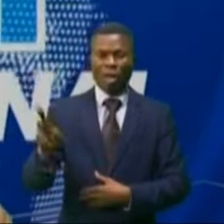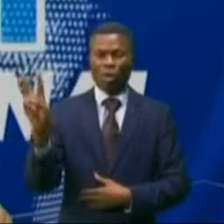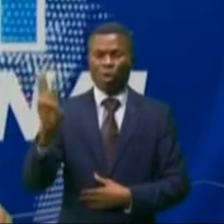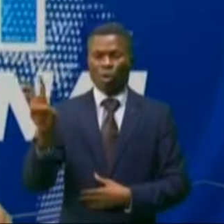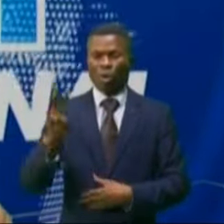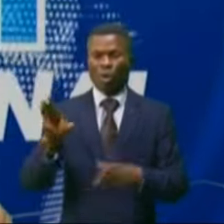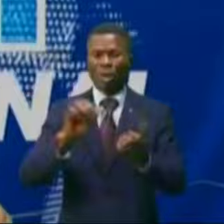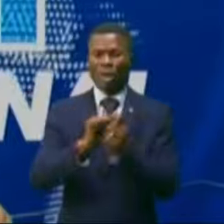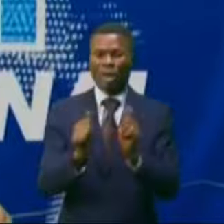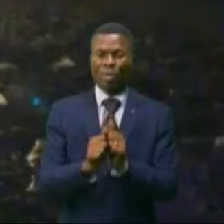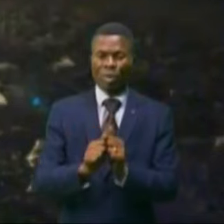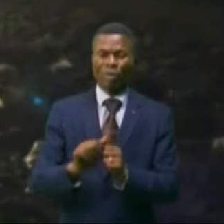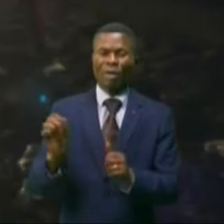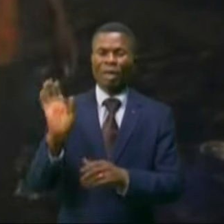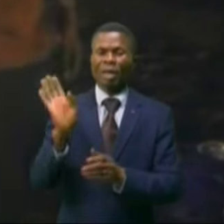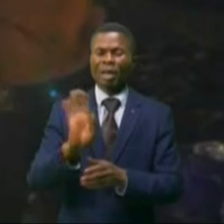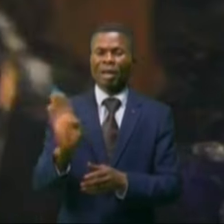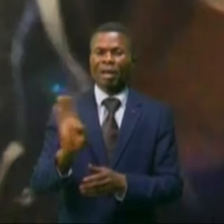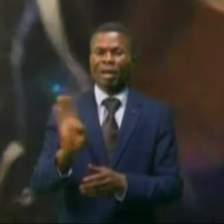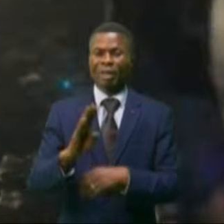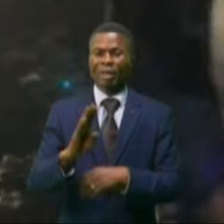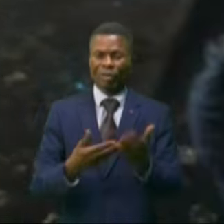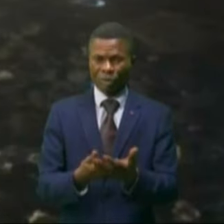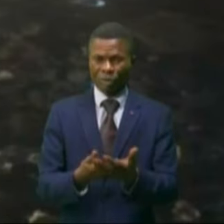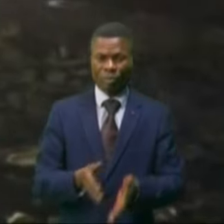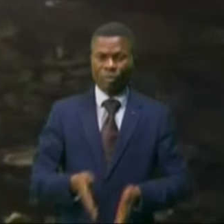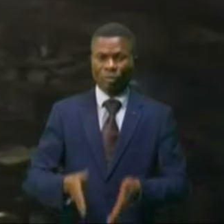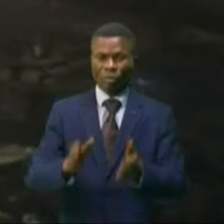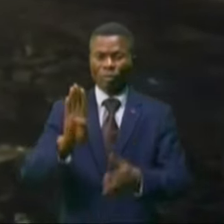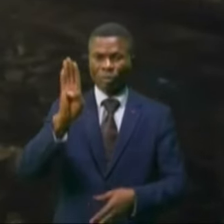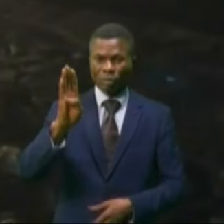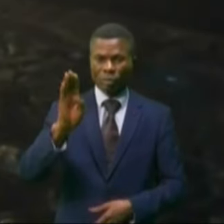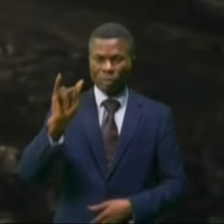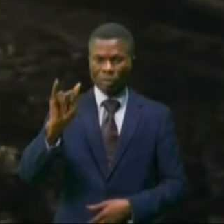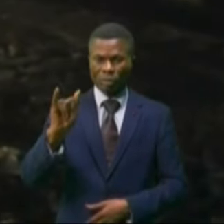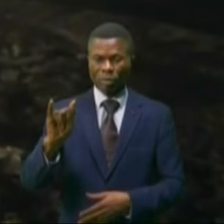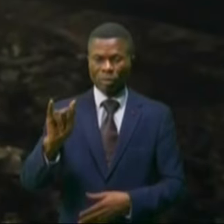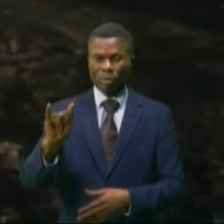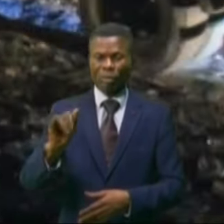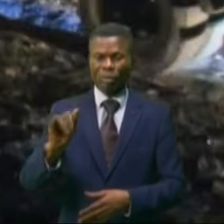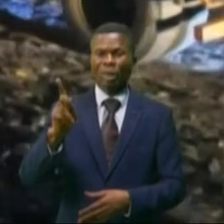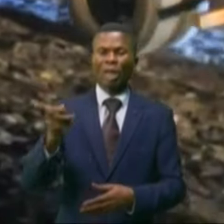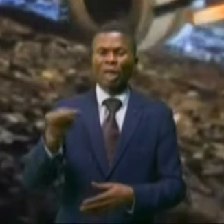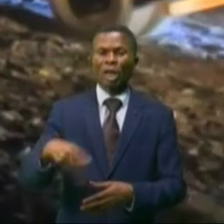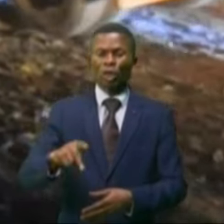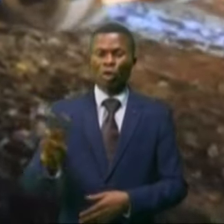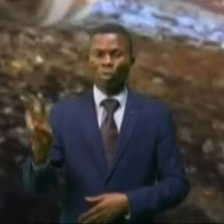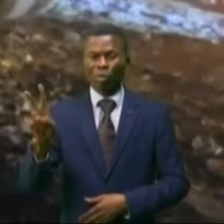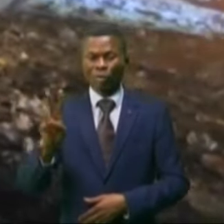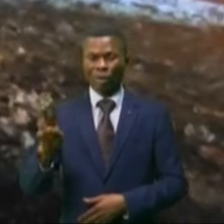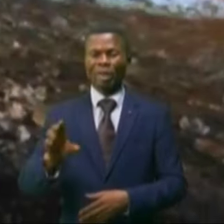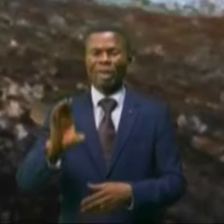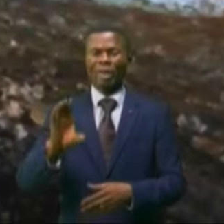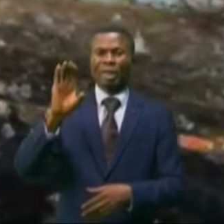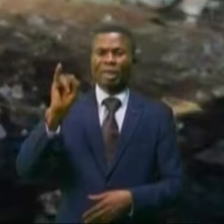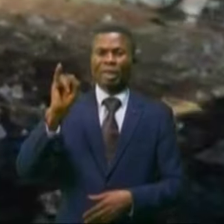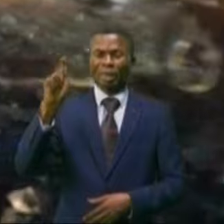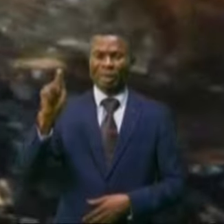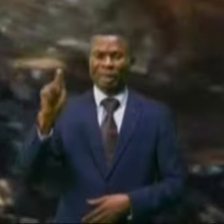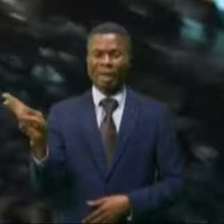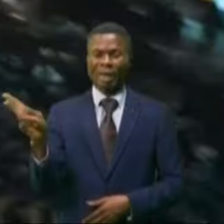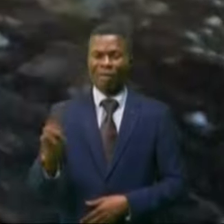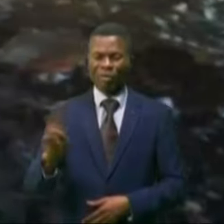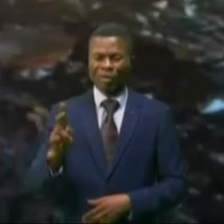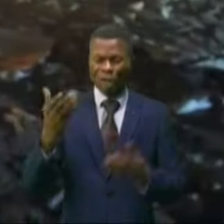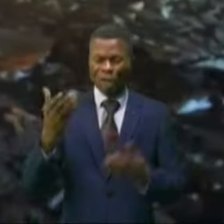la Cité Verte. La route bypass dans son tronçon compris entre rond-point Gaba et Cité Verte se trouve actuellement plongée dans le